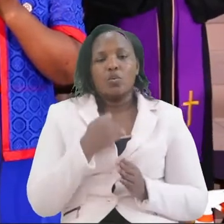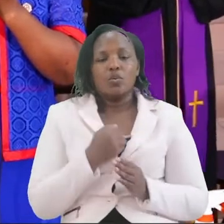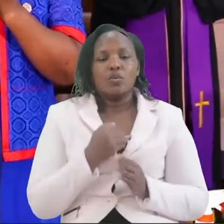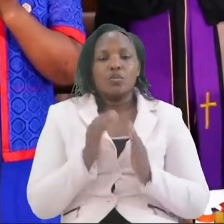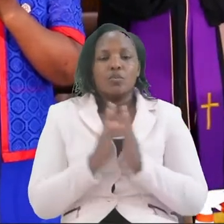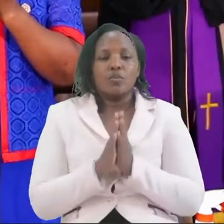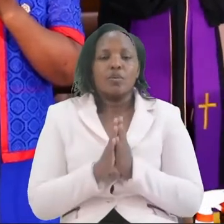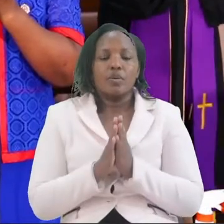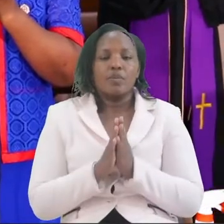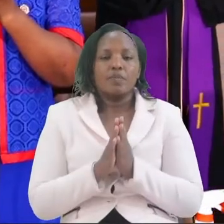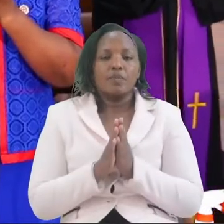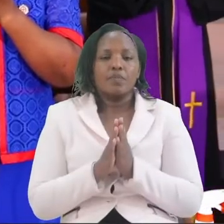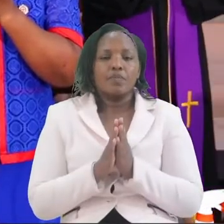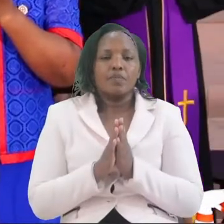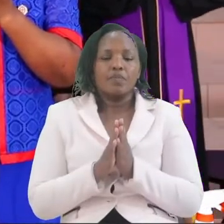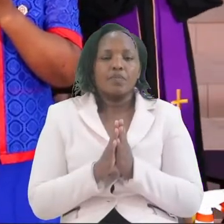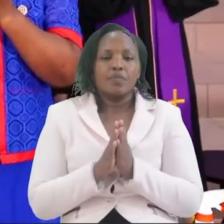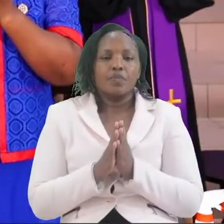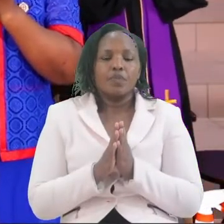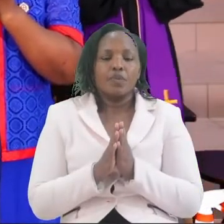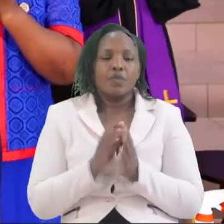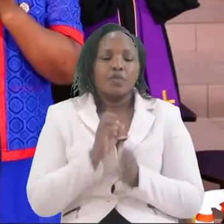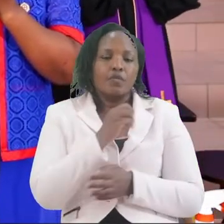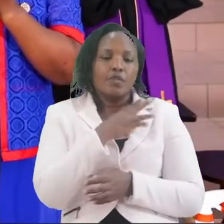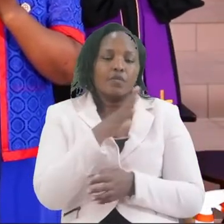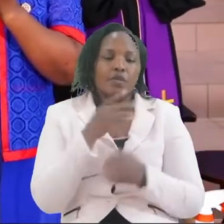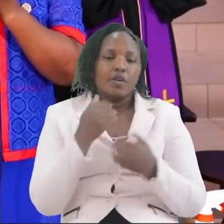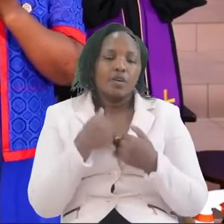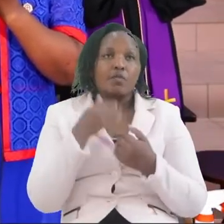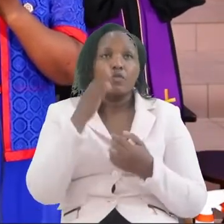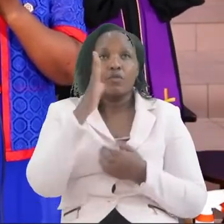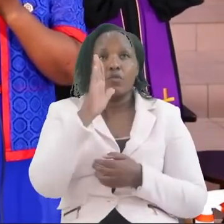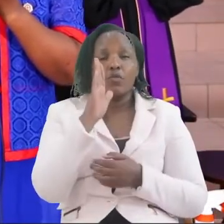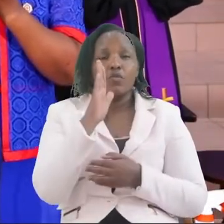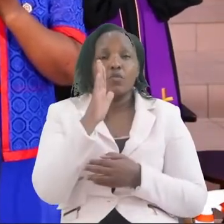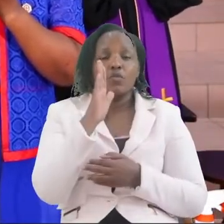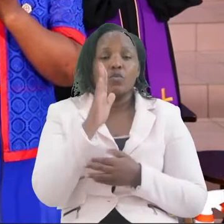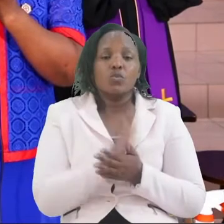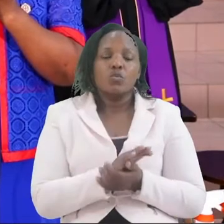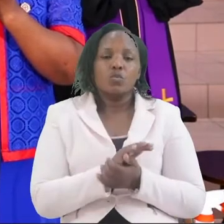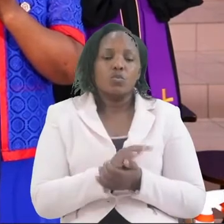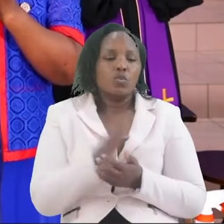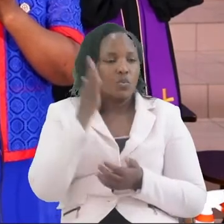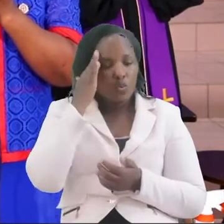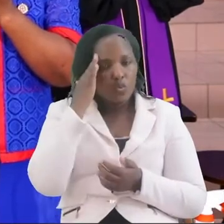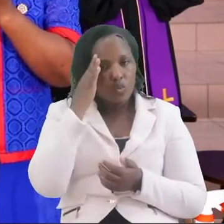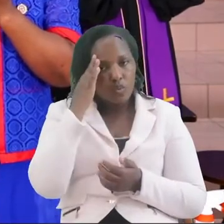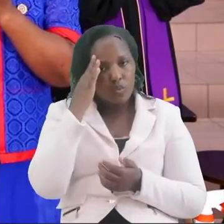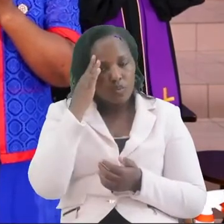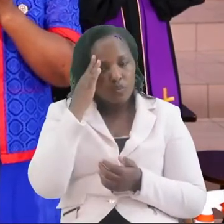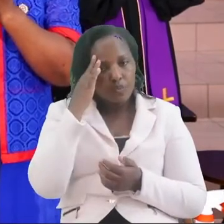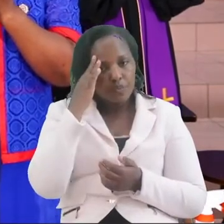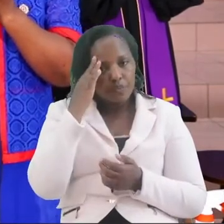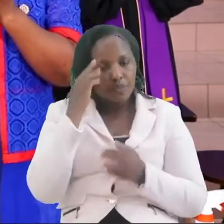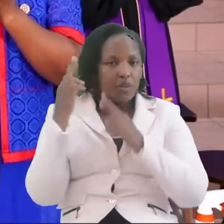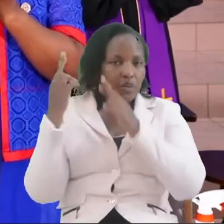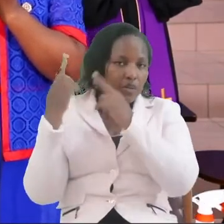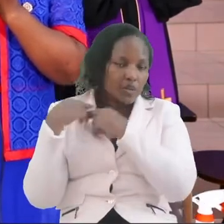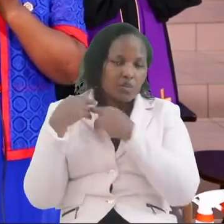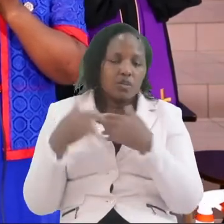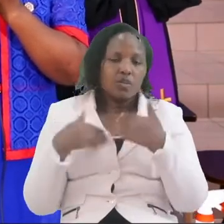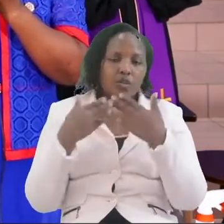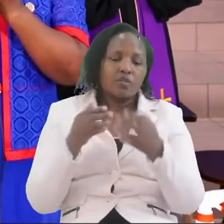Tunaomba wakaongoza wakiwa na uoga wa kuogopa wewe Mungu wetu akijua wamepewa majukumu